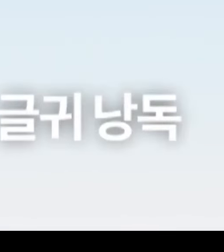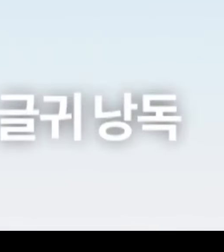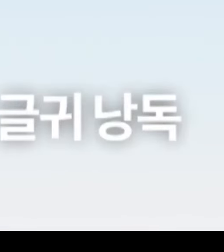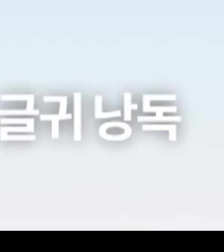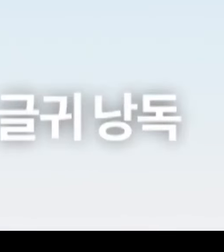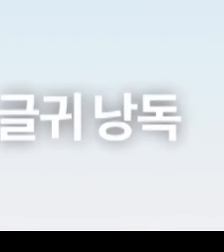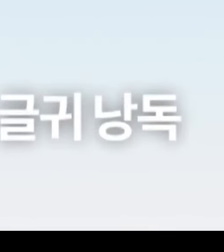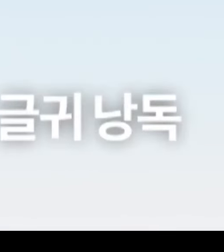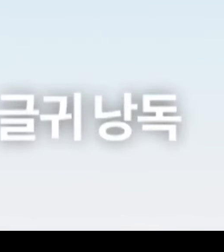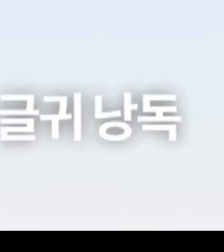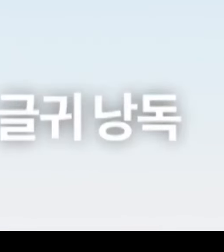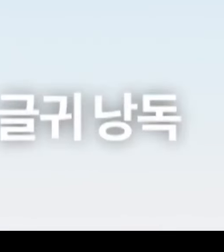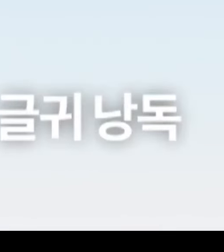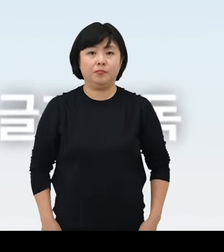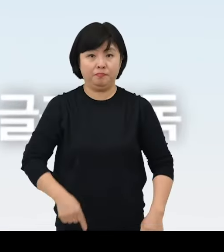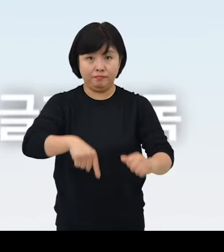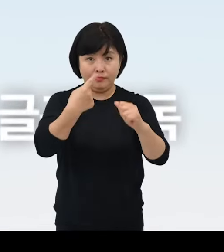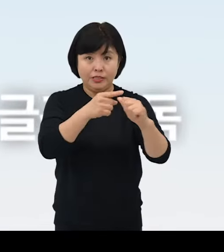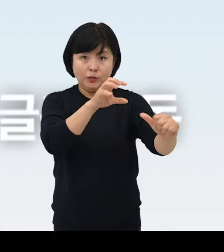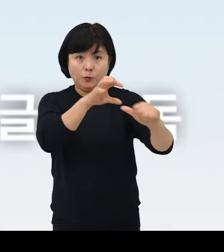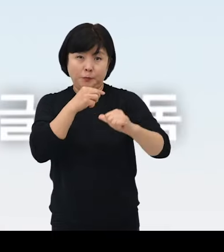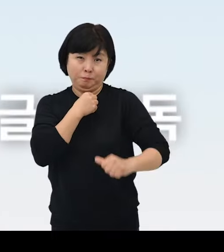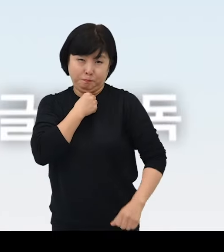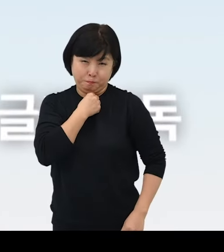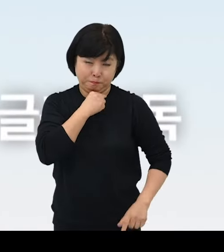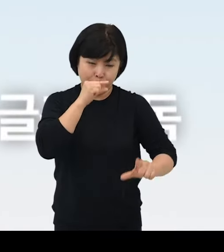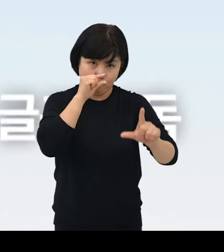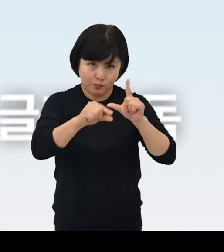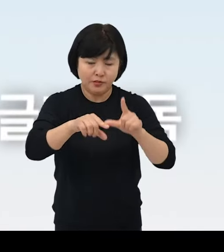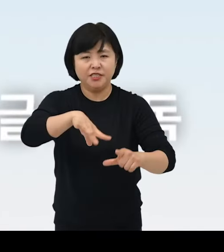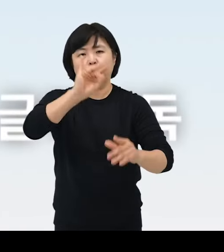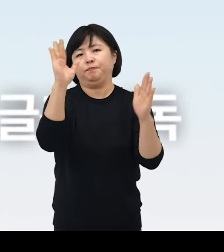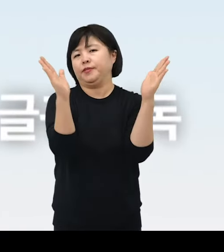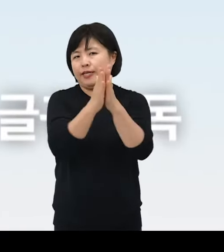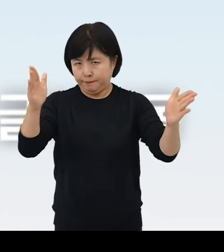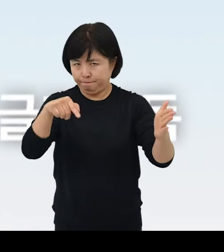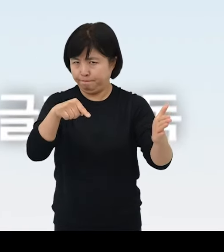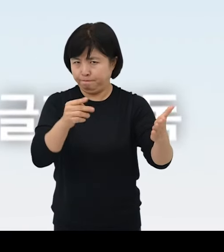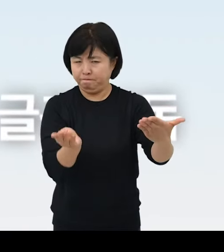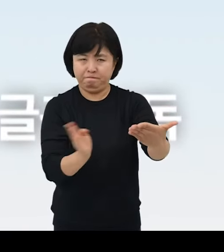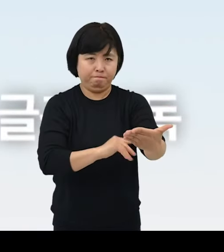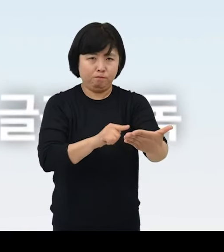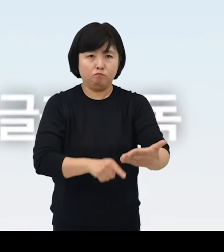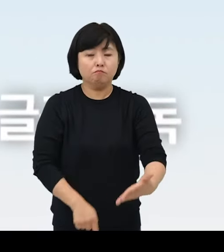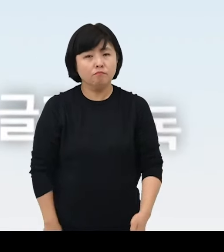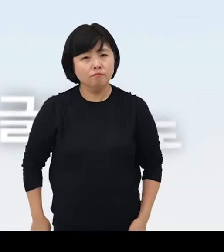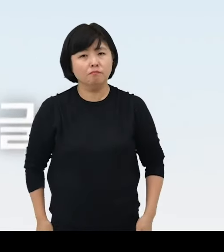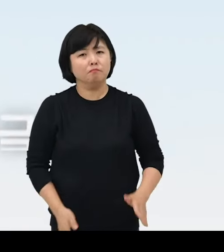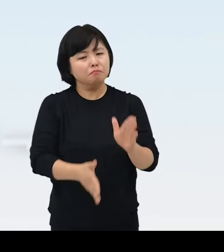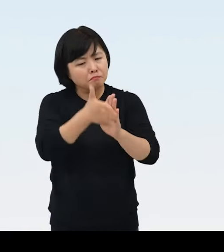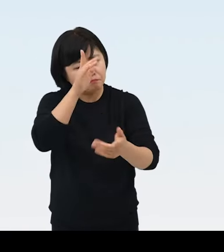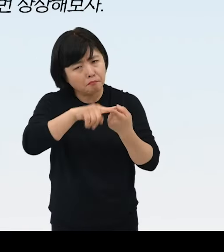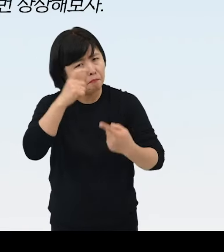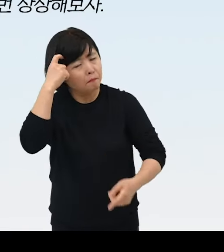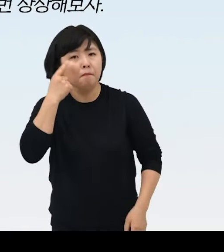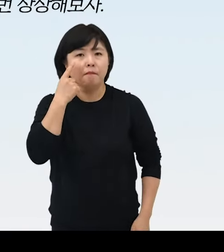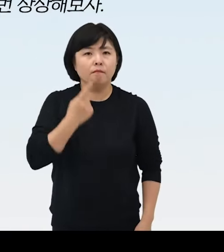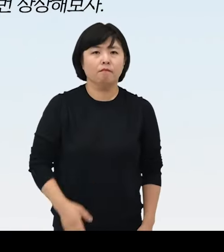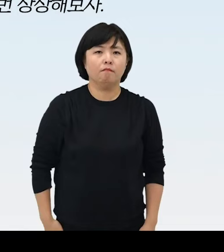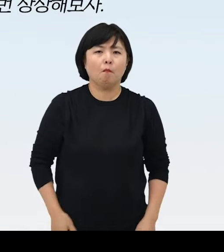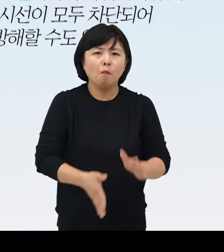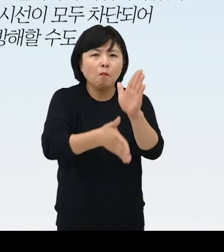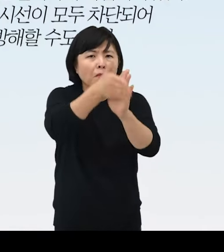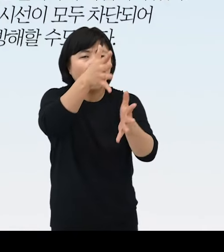추천하고 싶은 글귀를 첫 번째 인용해드리고 싶은 부분은 서론 부분인데요. 이런 도시를 한번